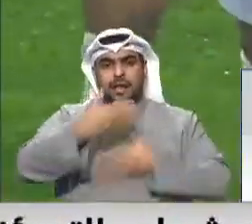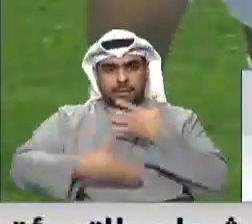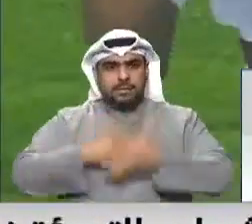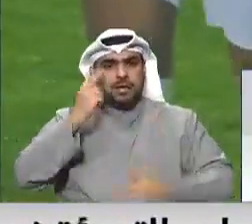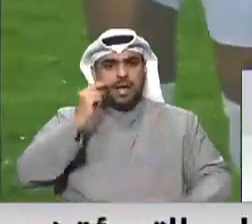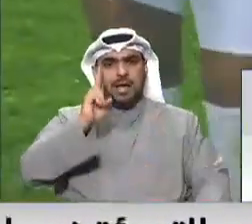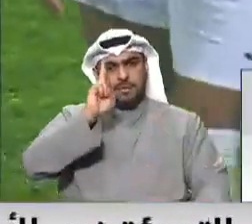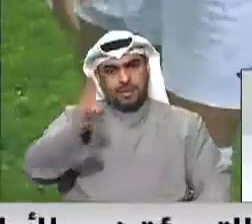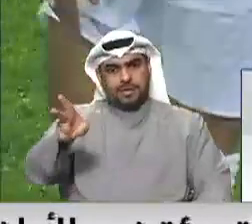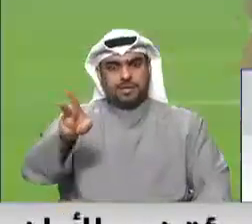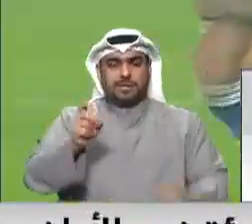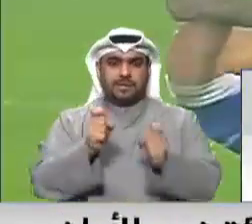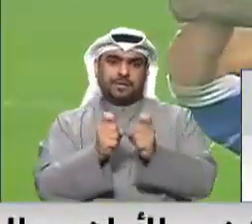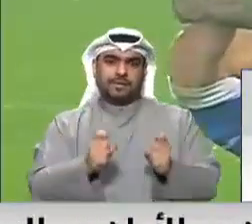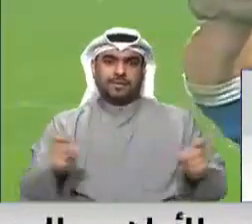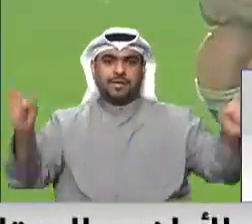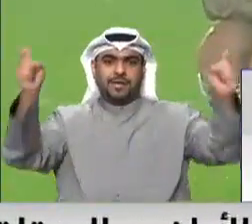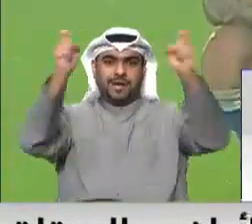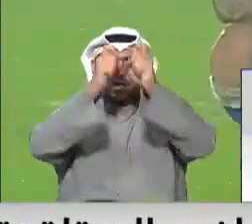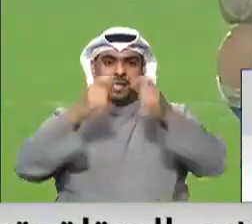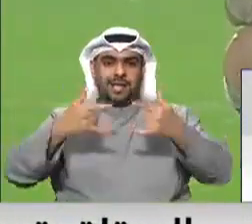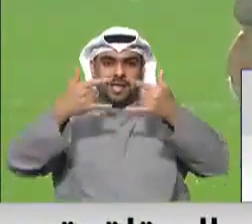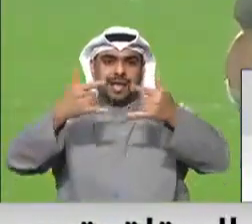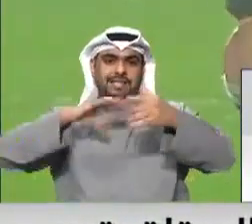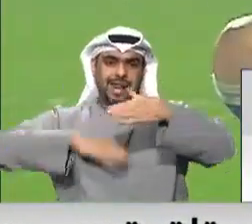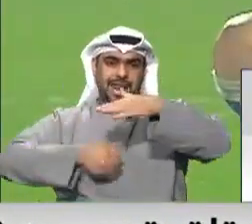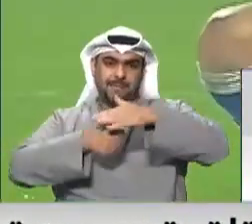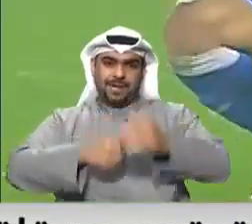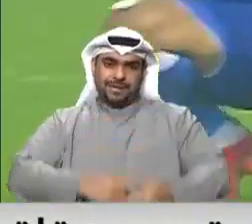إلى نهائي أغلى الكؤوس.